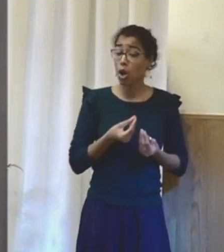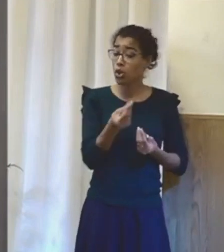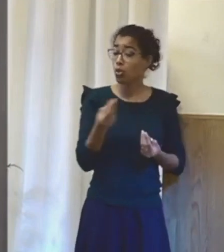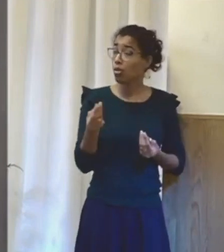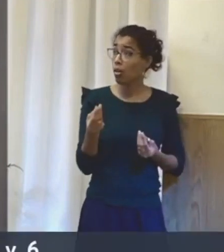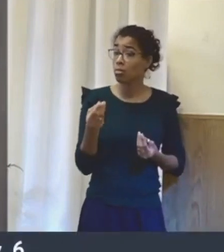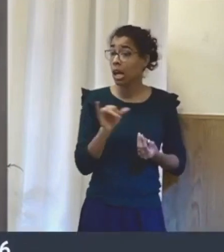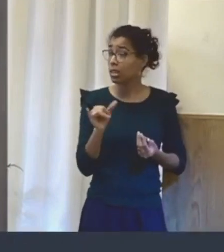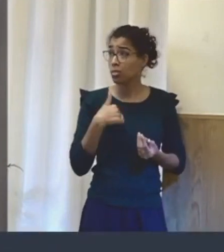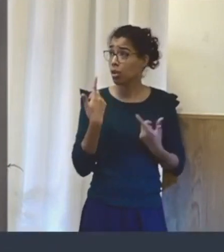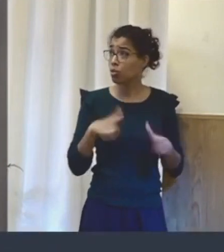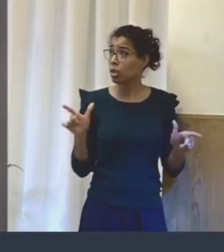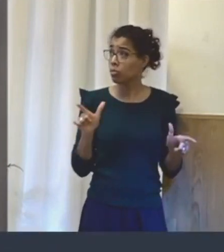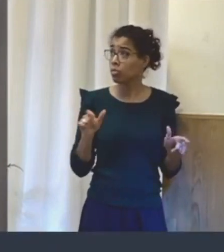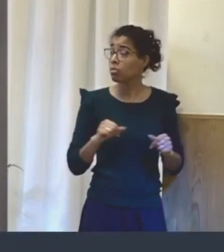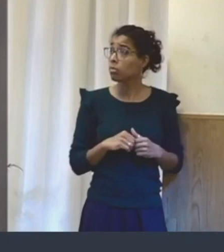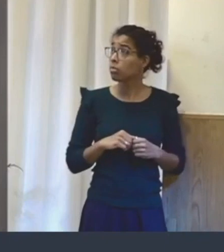qui je veux. »